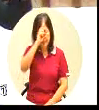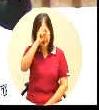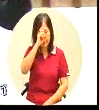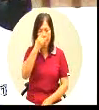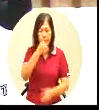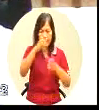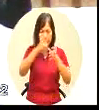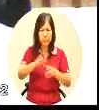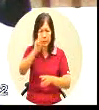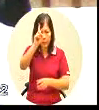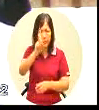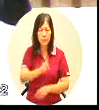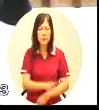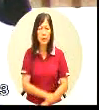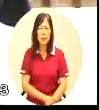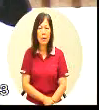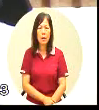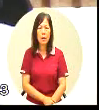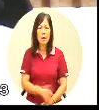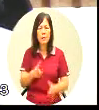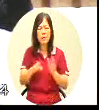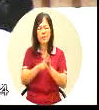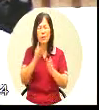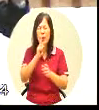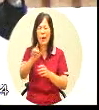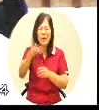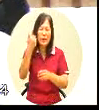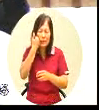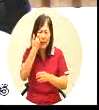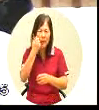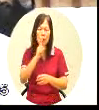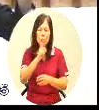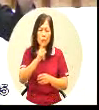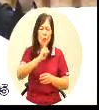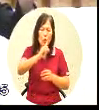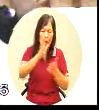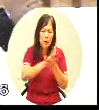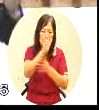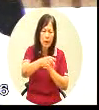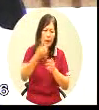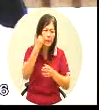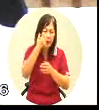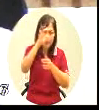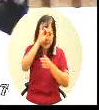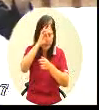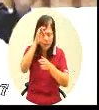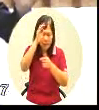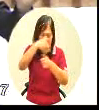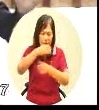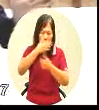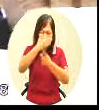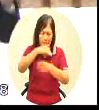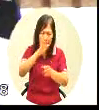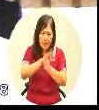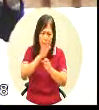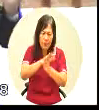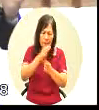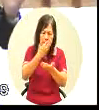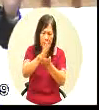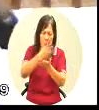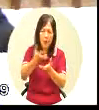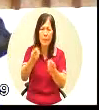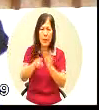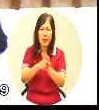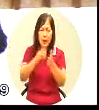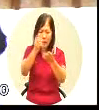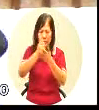要说谁又反映又找不到人来清，还要找议员办会刊才能找到一